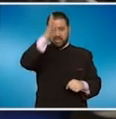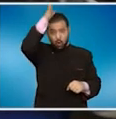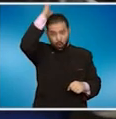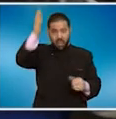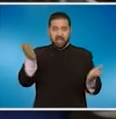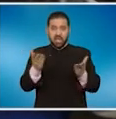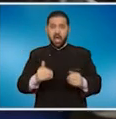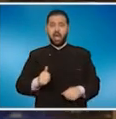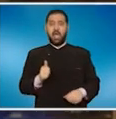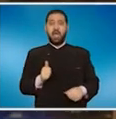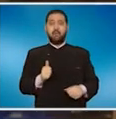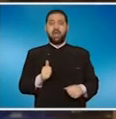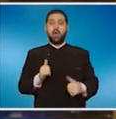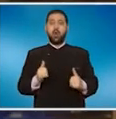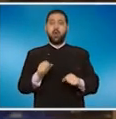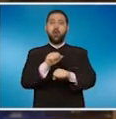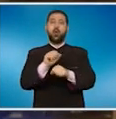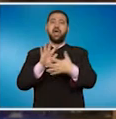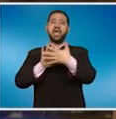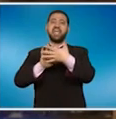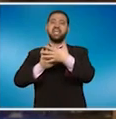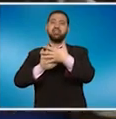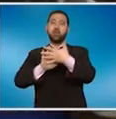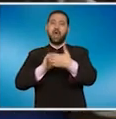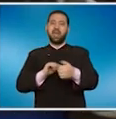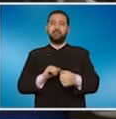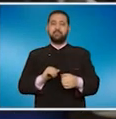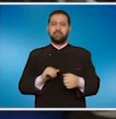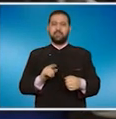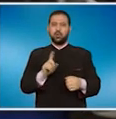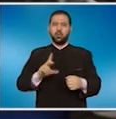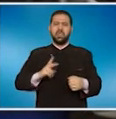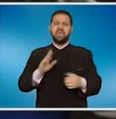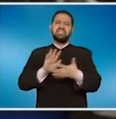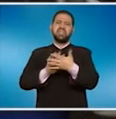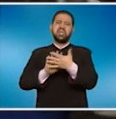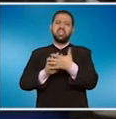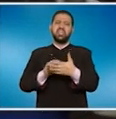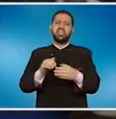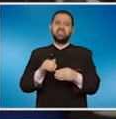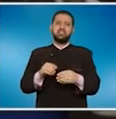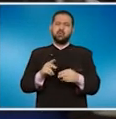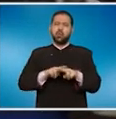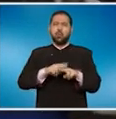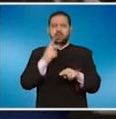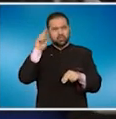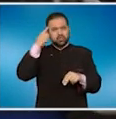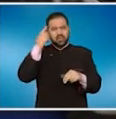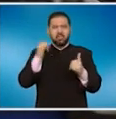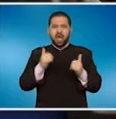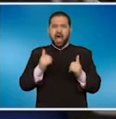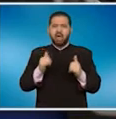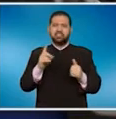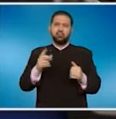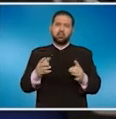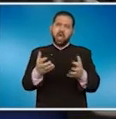se bucură de ceea ce se numește custodia militaris. Nu este o închisoare efectivă, adică nu este închis undeva în sensul clasic, ci el